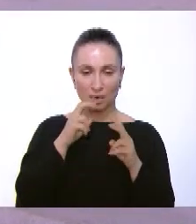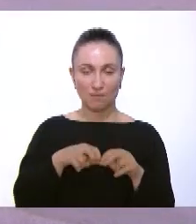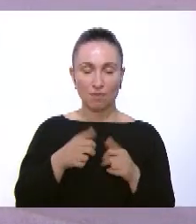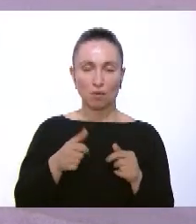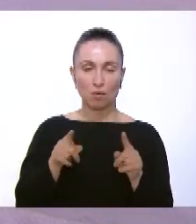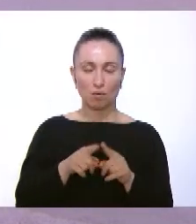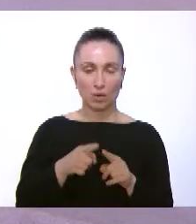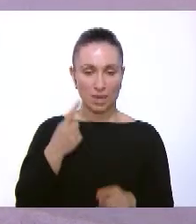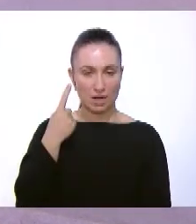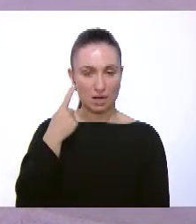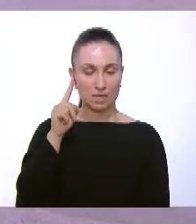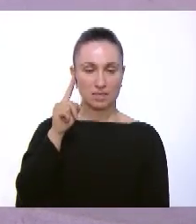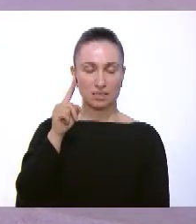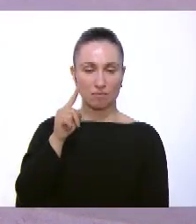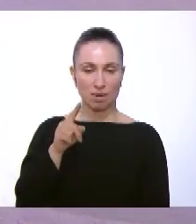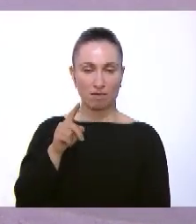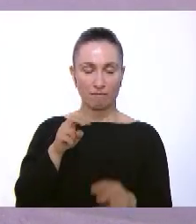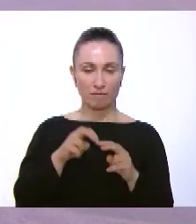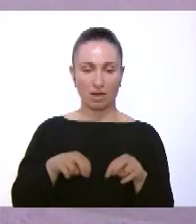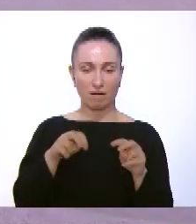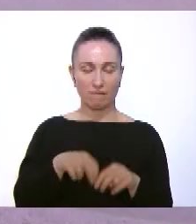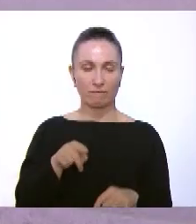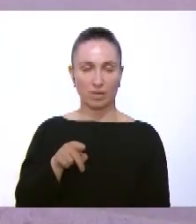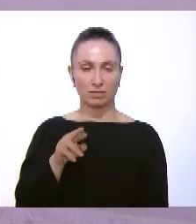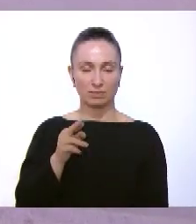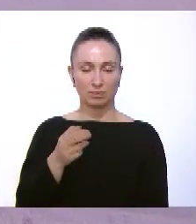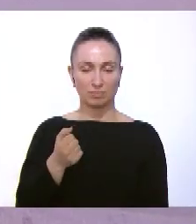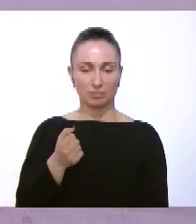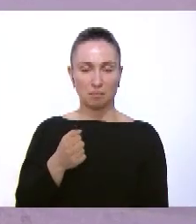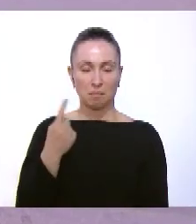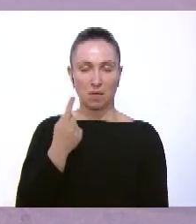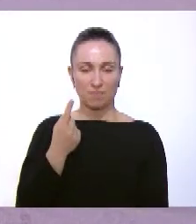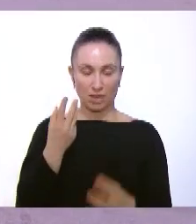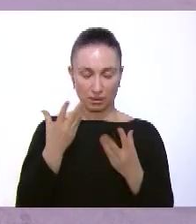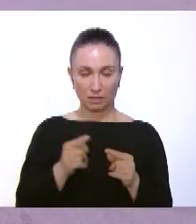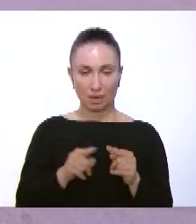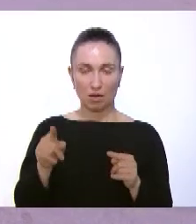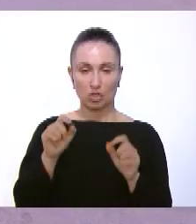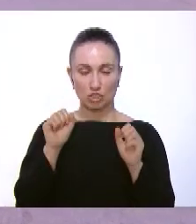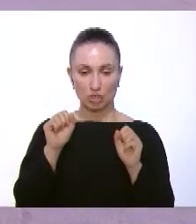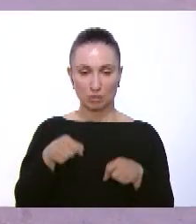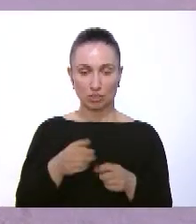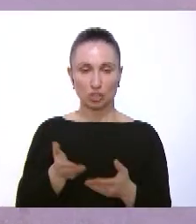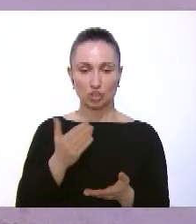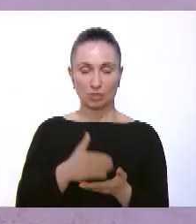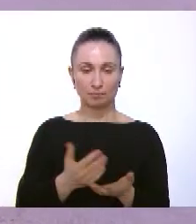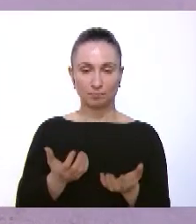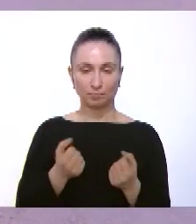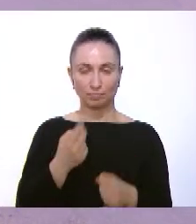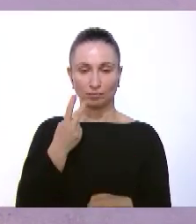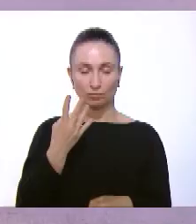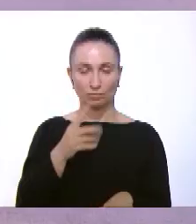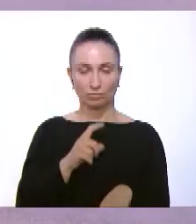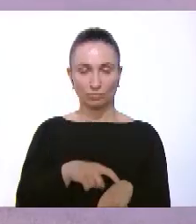როგორც ინიცირებული კვლევა და პირველი დღიდანვე შეიძლება შედეგი გაიცემა